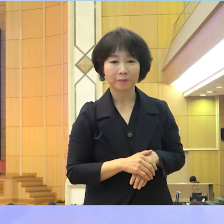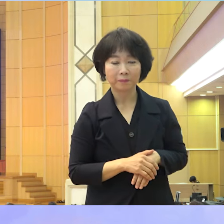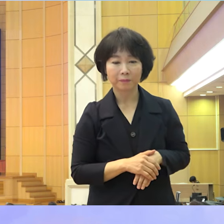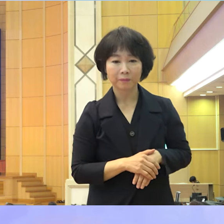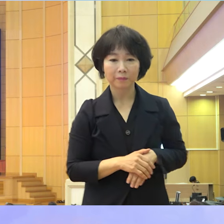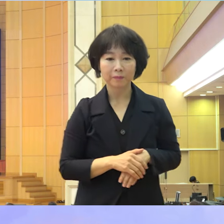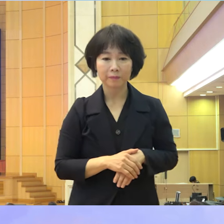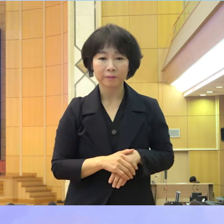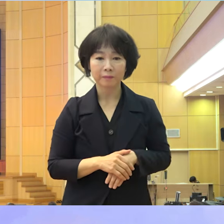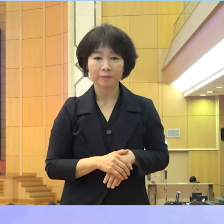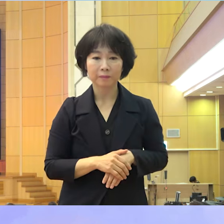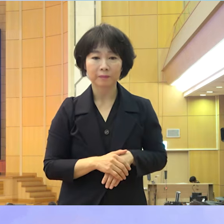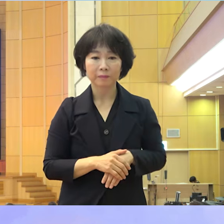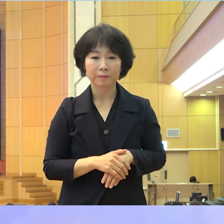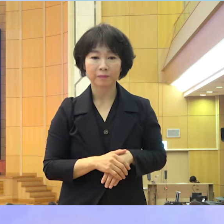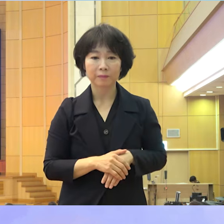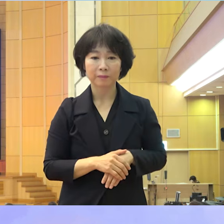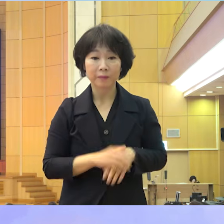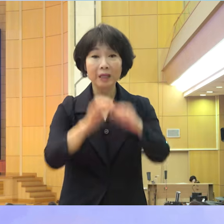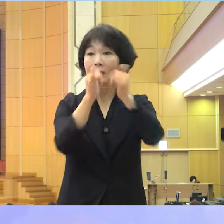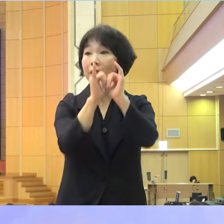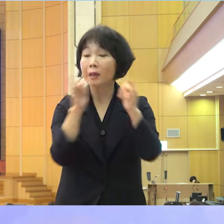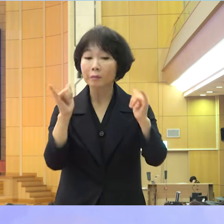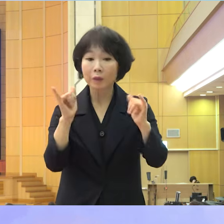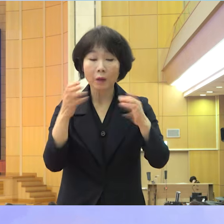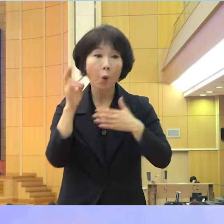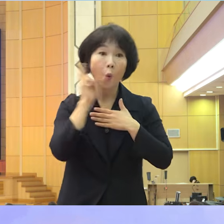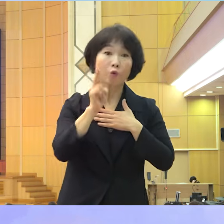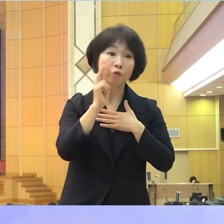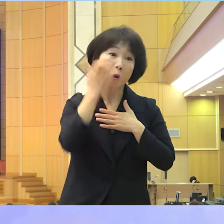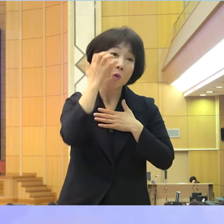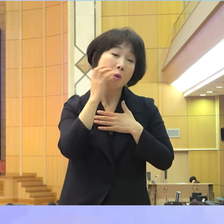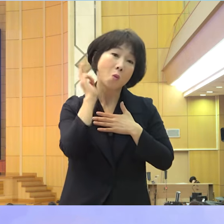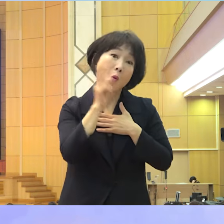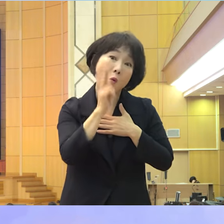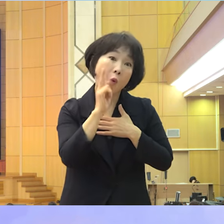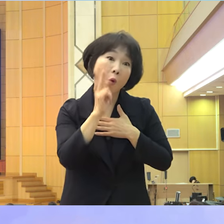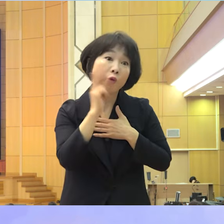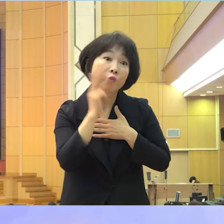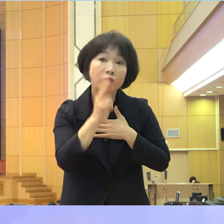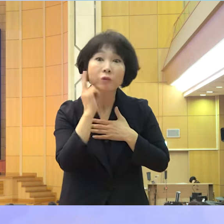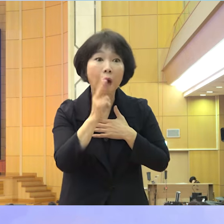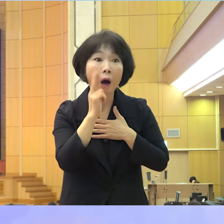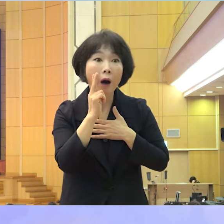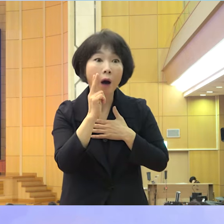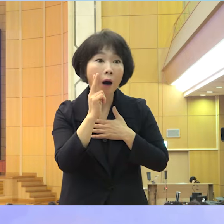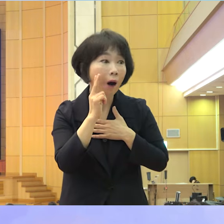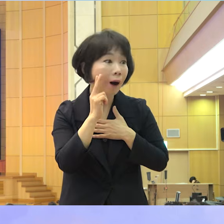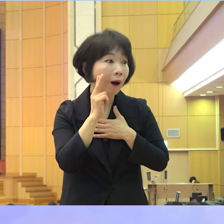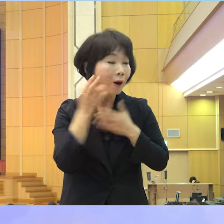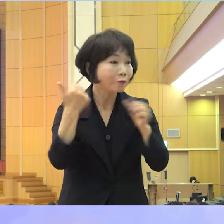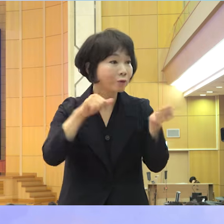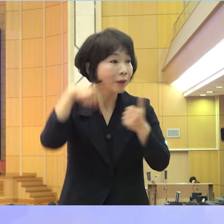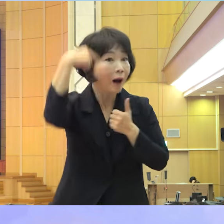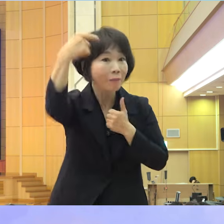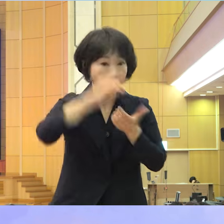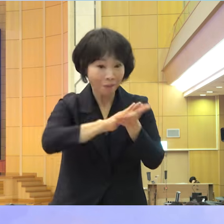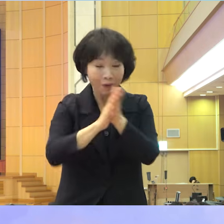것이 있었고 그렇게 원숭이가 사람이 됐다 그러면 오늘날도 원숭이가 사람이 돼야